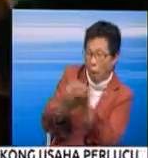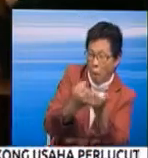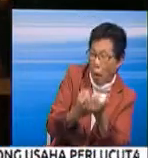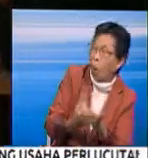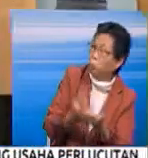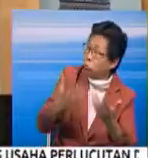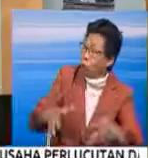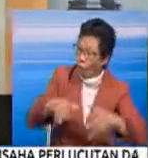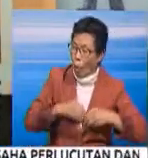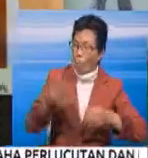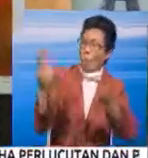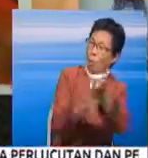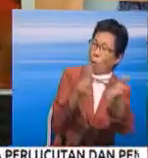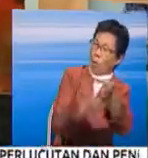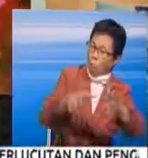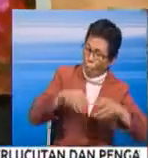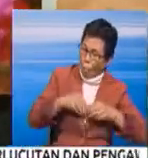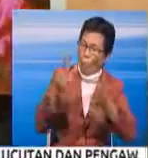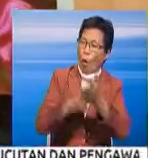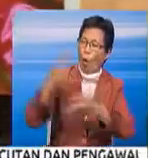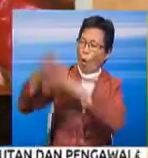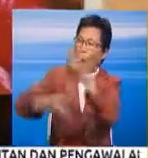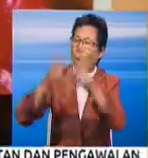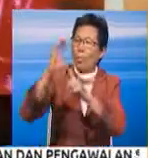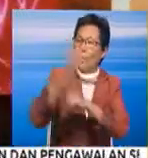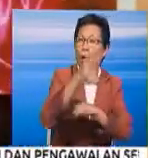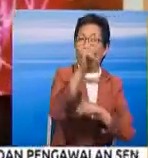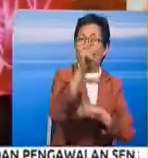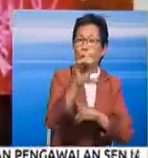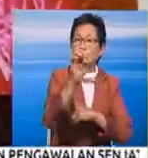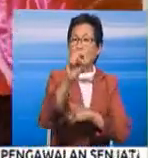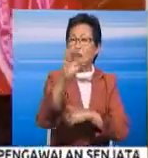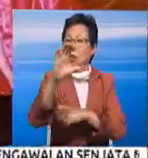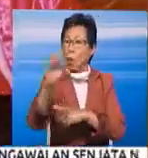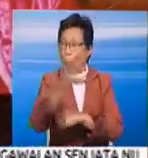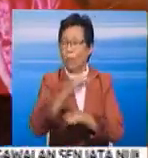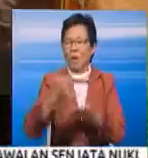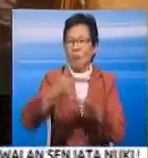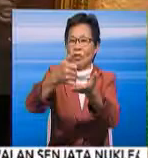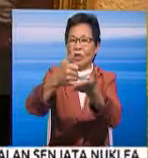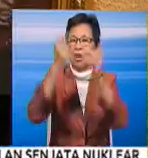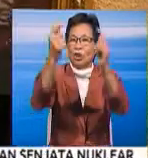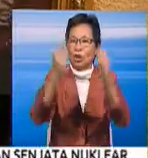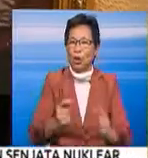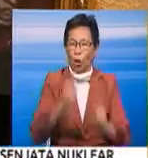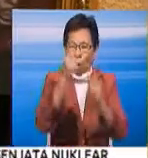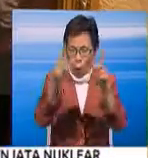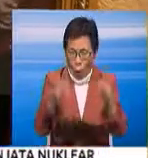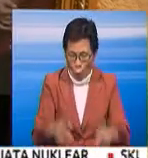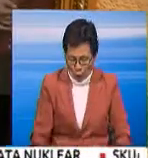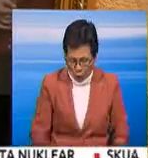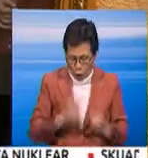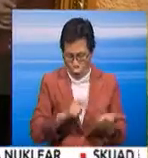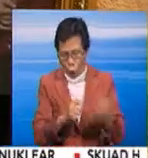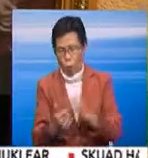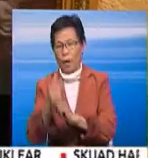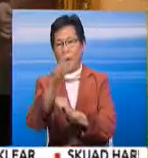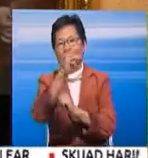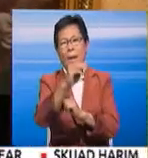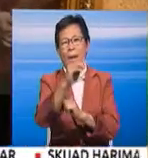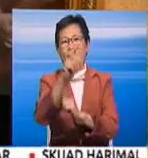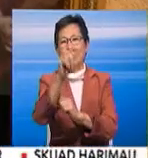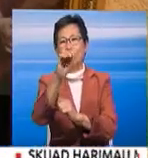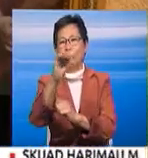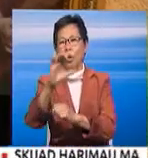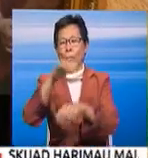telah menerima pengiktirafan warisan budaya UNESCO selain dianugerah tokoh orang hidup oleh Kementerian Kebudayaan dan